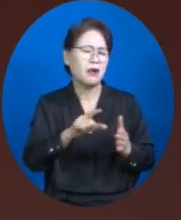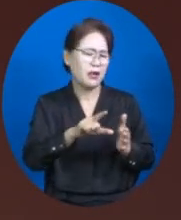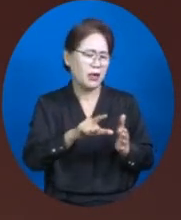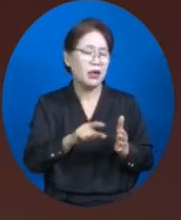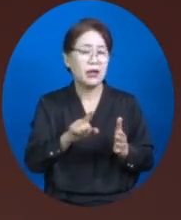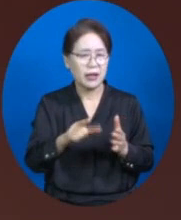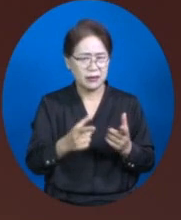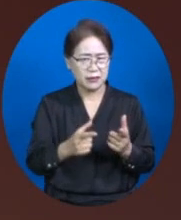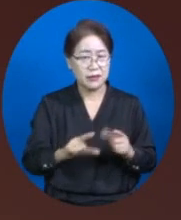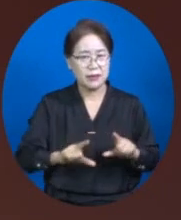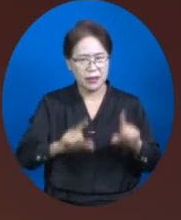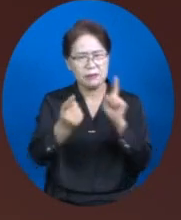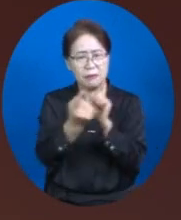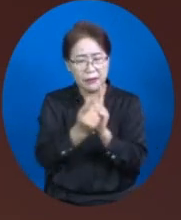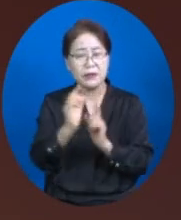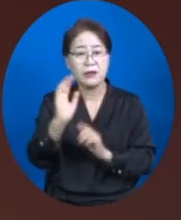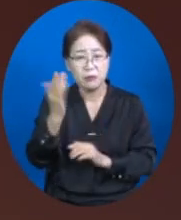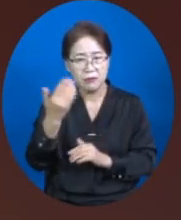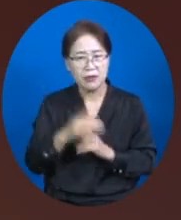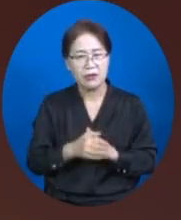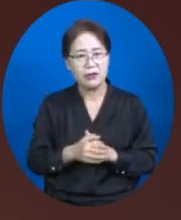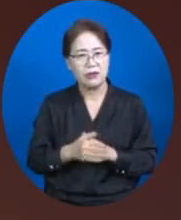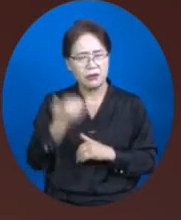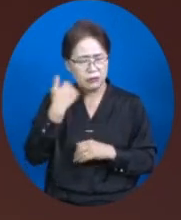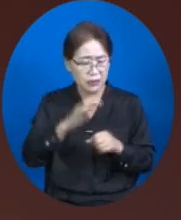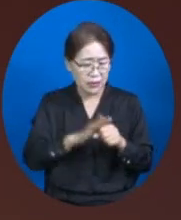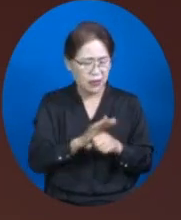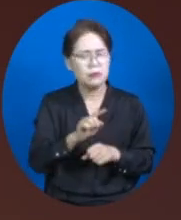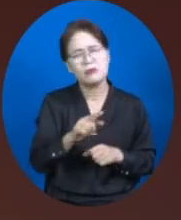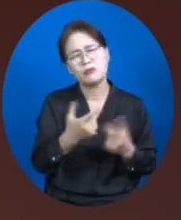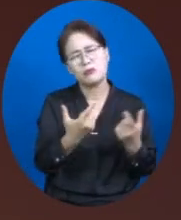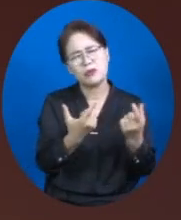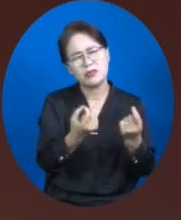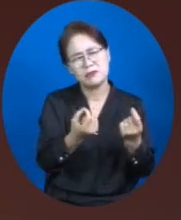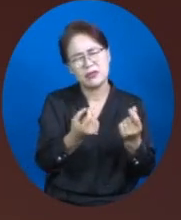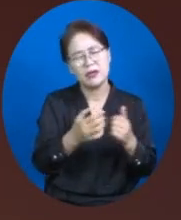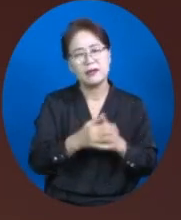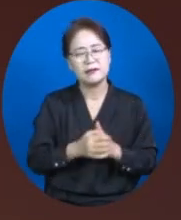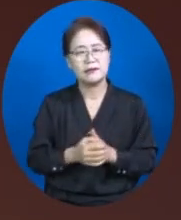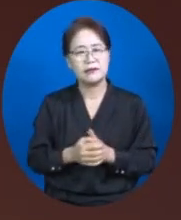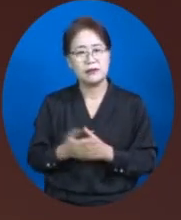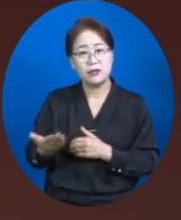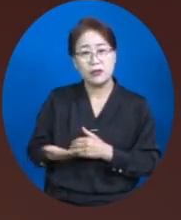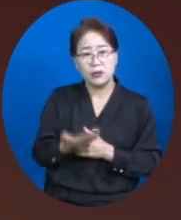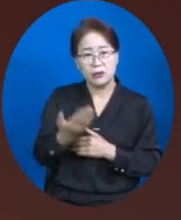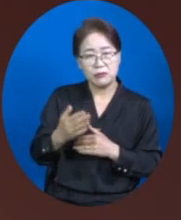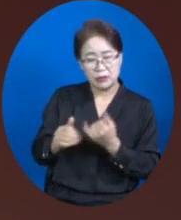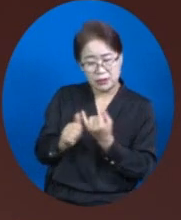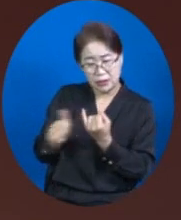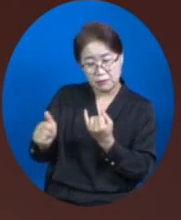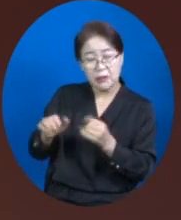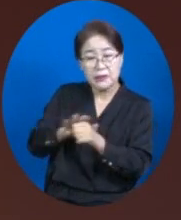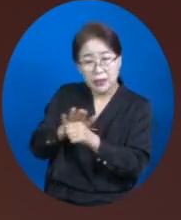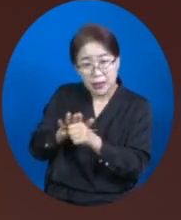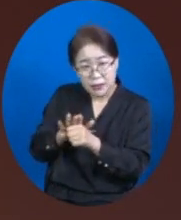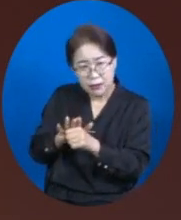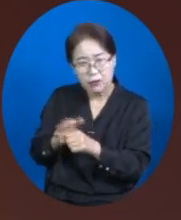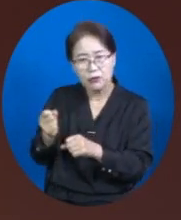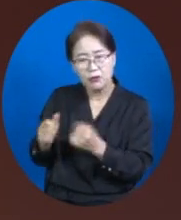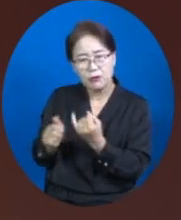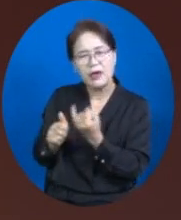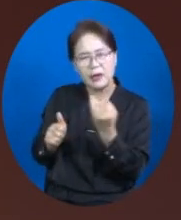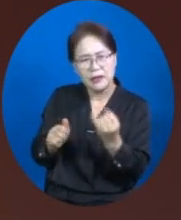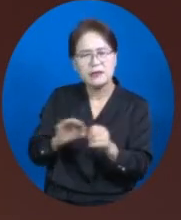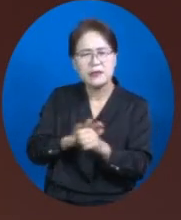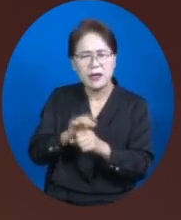날이 온다는 것입니다 누군가를 사랑하는 것도 마찬가지죠 여러분 내 남편을 사랑하는 것 내